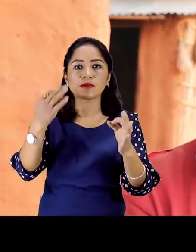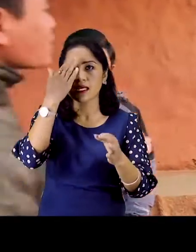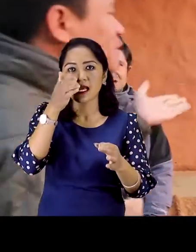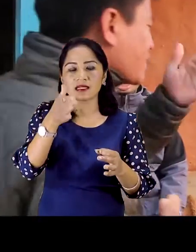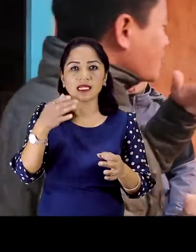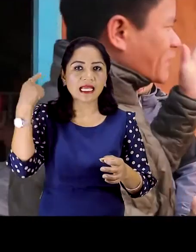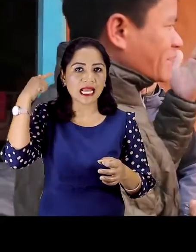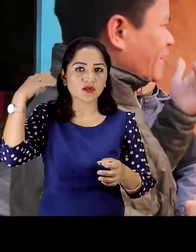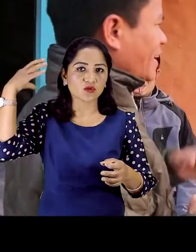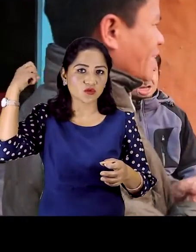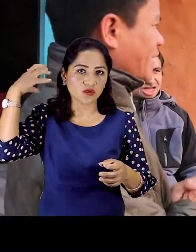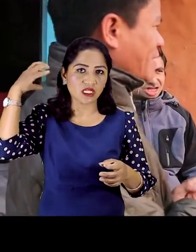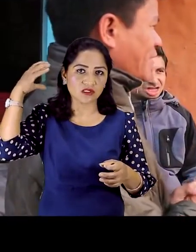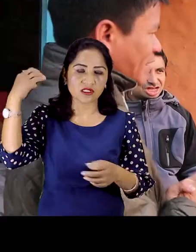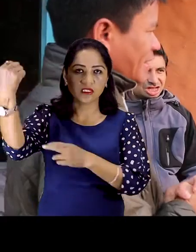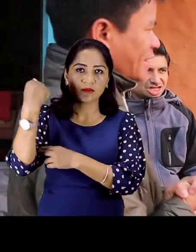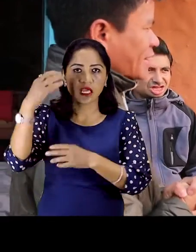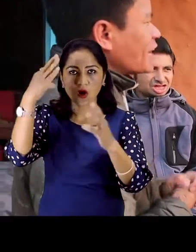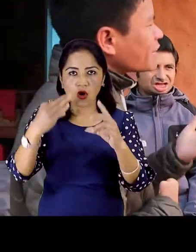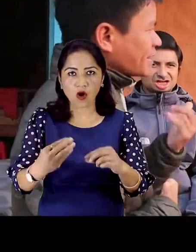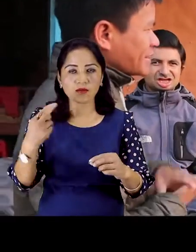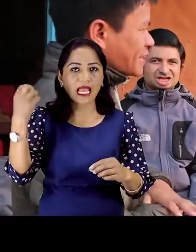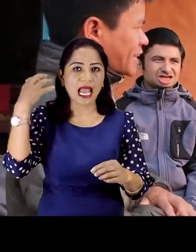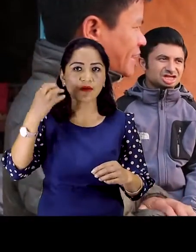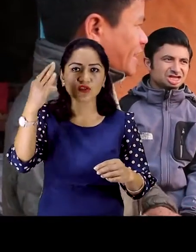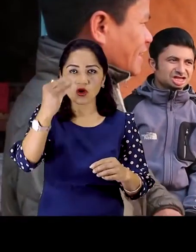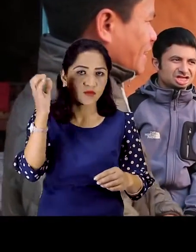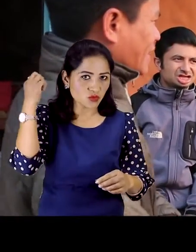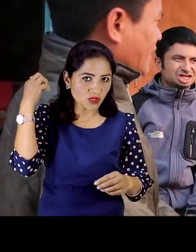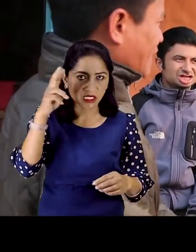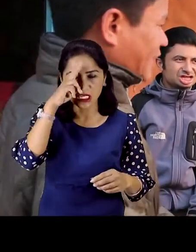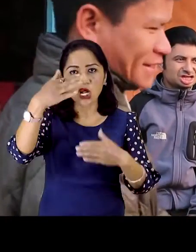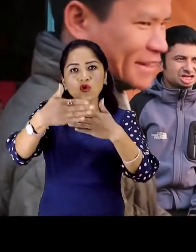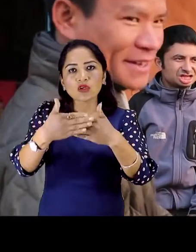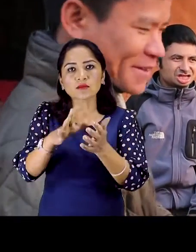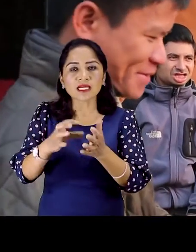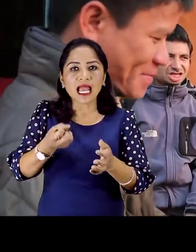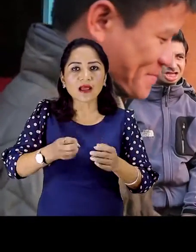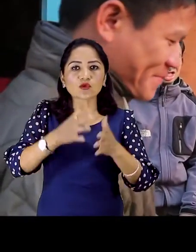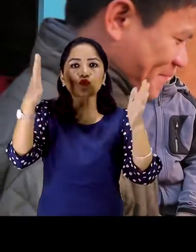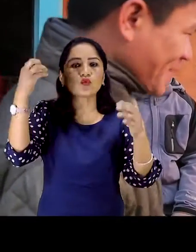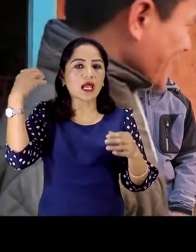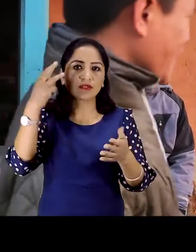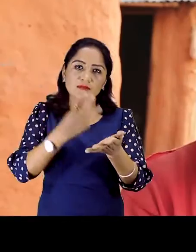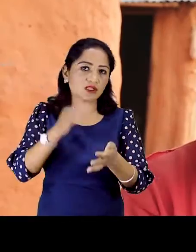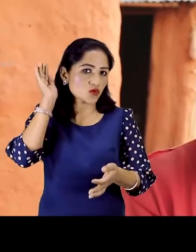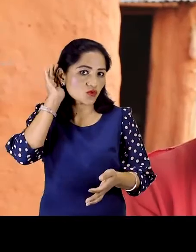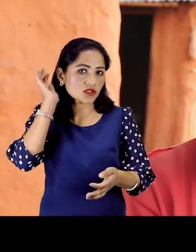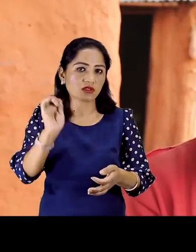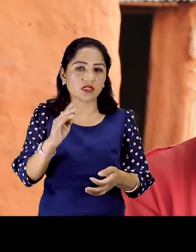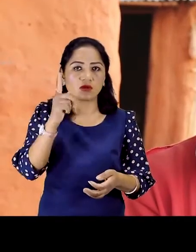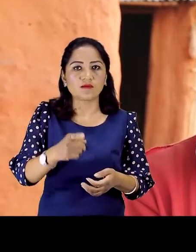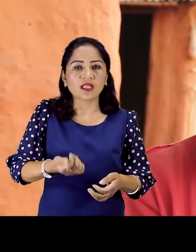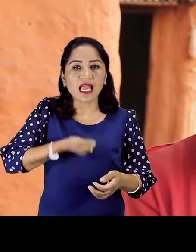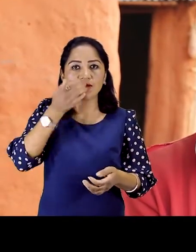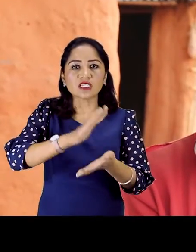बिभिन्न कारणले कानको सुन्ने छेमतामा रास आई आवाज कम सुन्नी वा नजिक बाट आयको ठुलो आवाज मात्र सुन्न शकनी